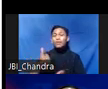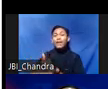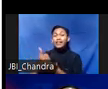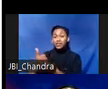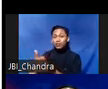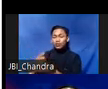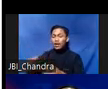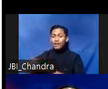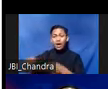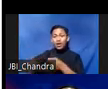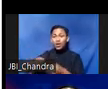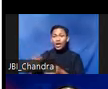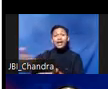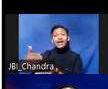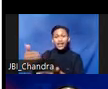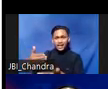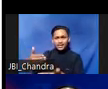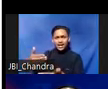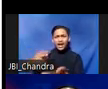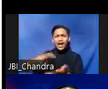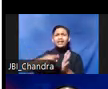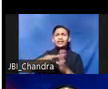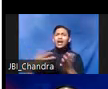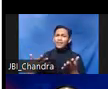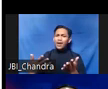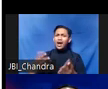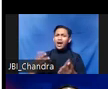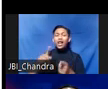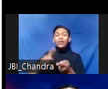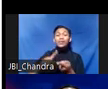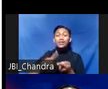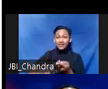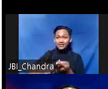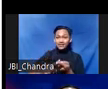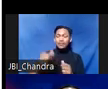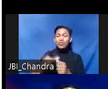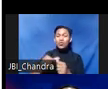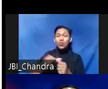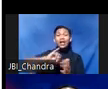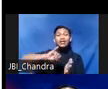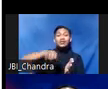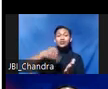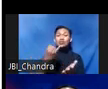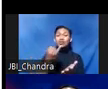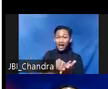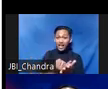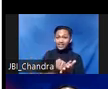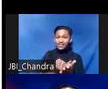dalam arti nanti kalau teman-teman mengerjakan karya tulis nanti pasti akan diminta mencantumkan